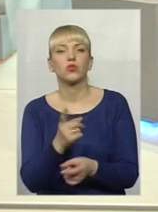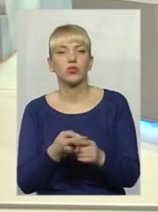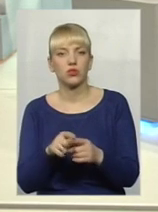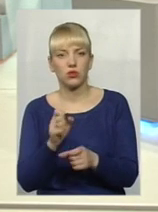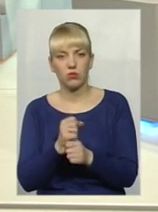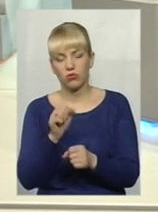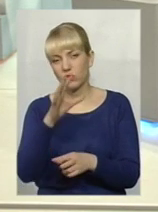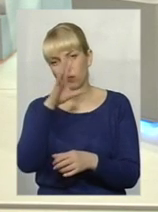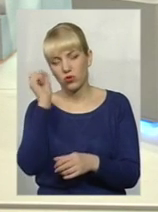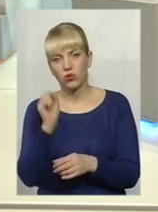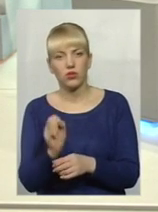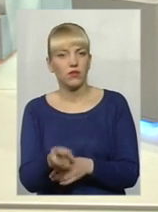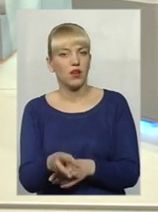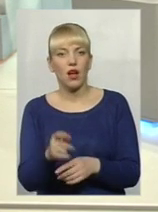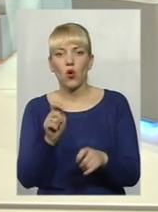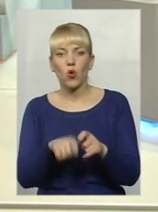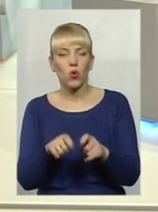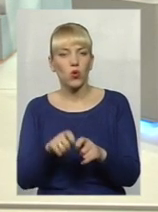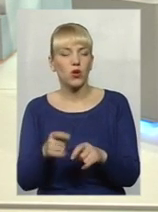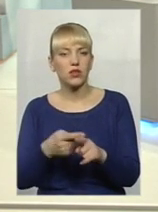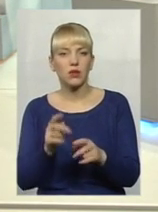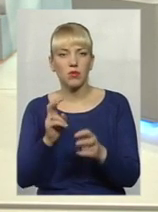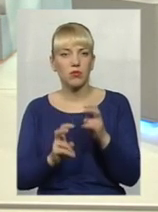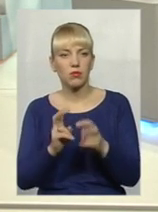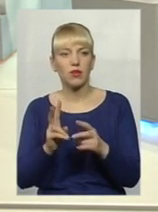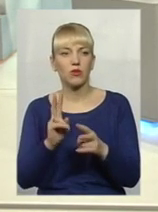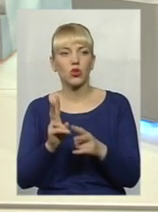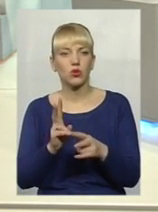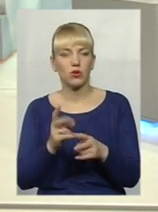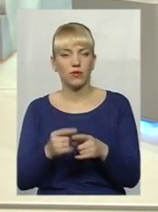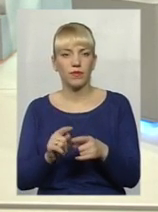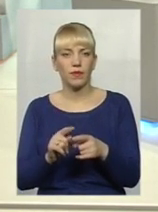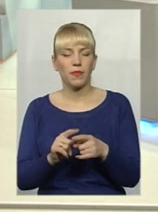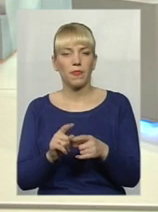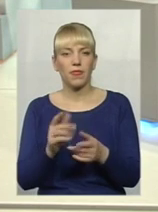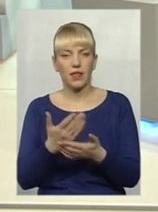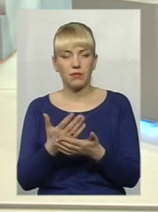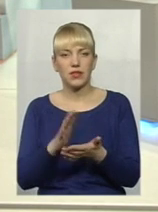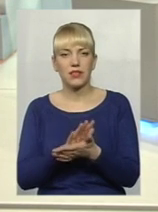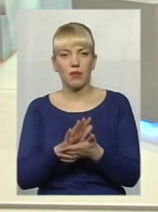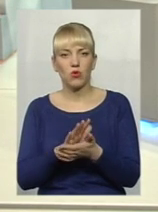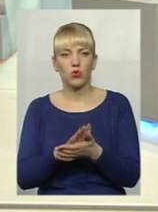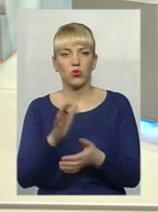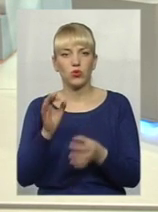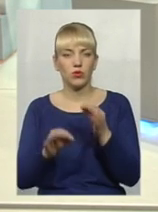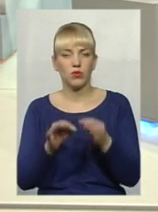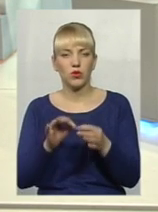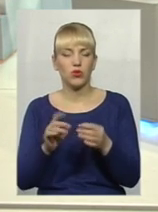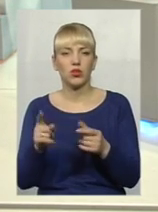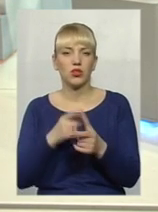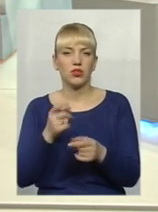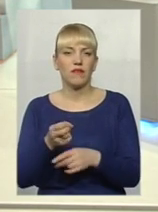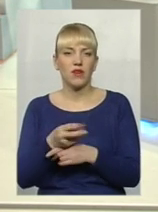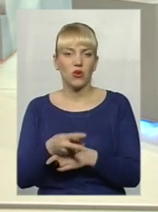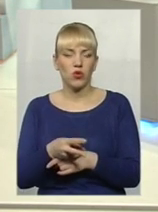зробити вночі. Контролю над тими підприємствами, наприклад, які теж забруднюють атмосферне повітря чи